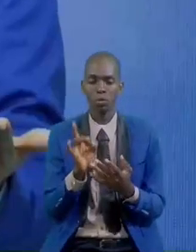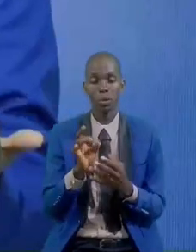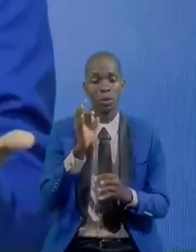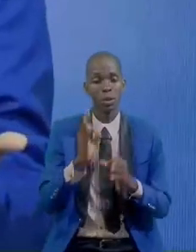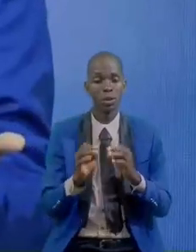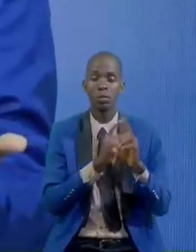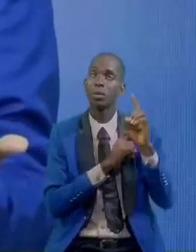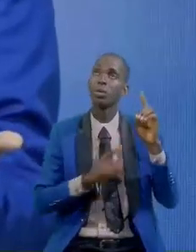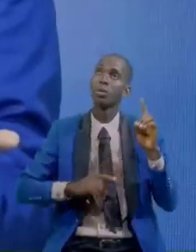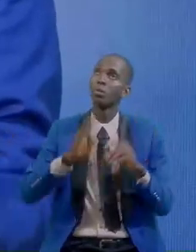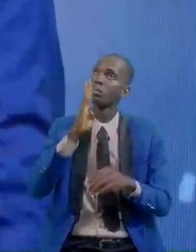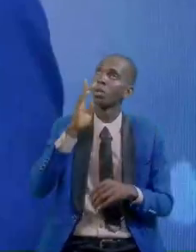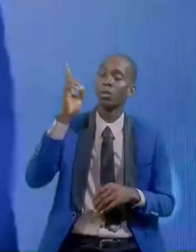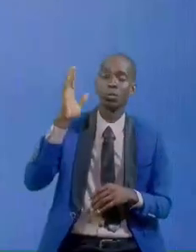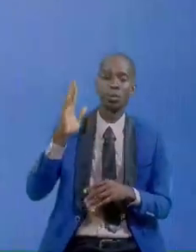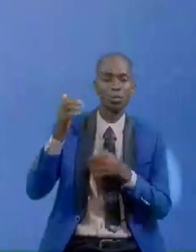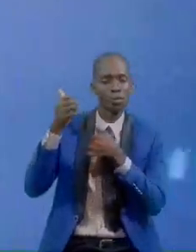Si l'Éternel est Dieu,